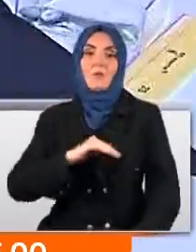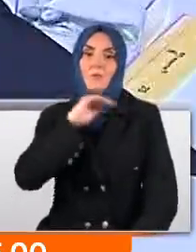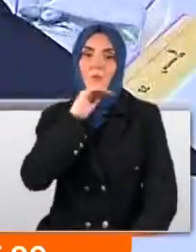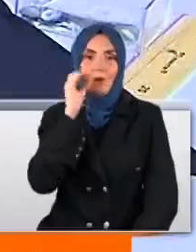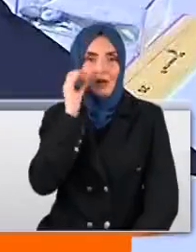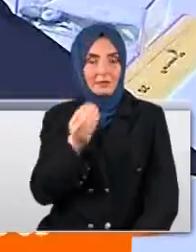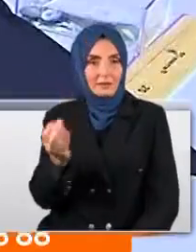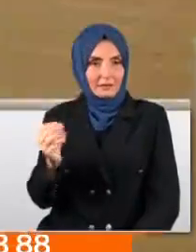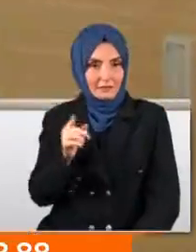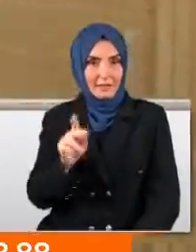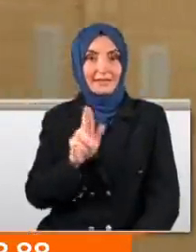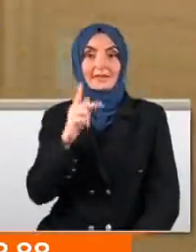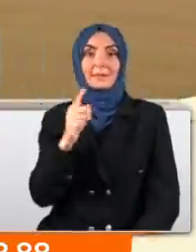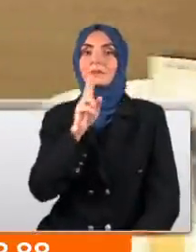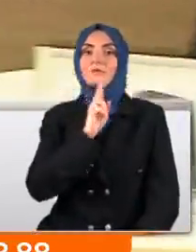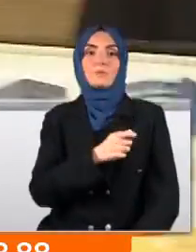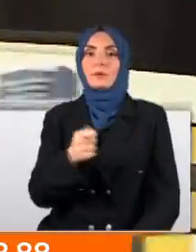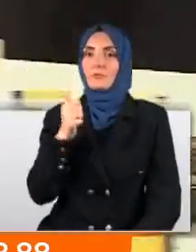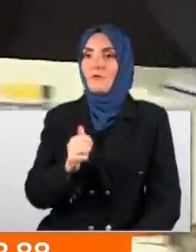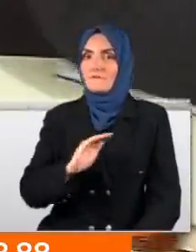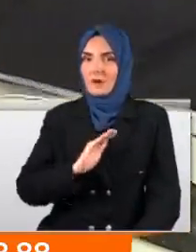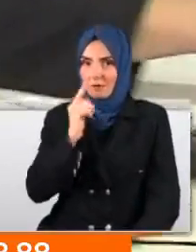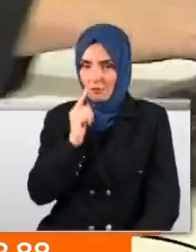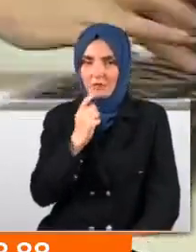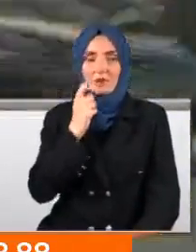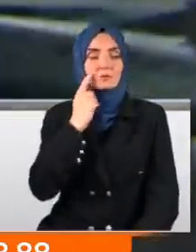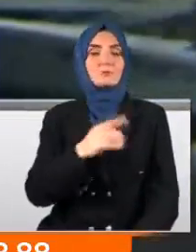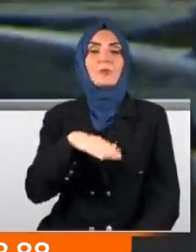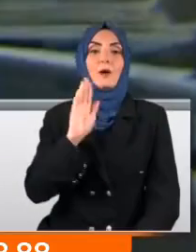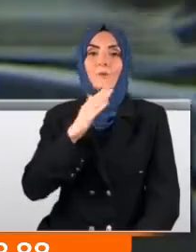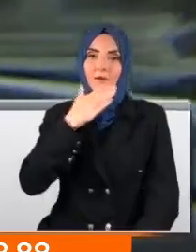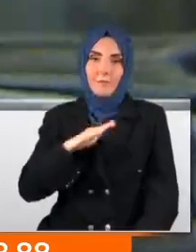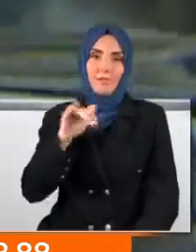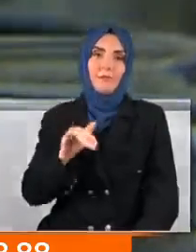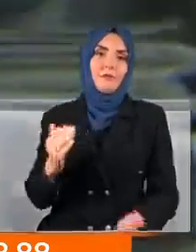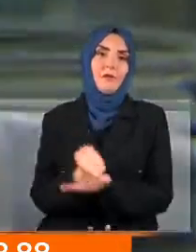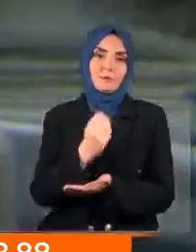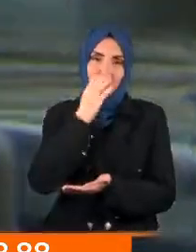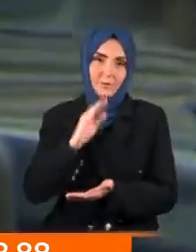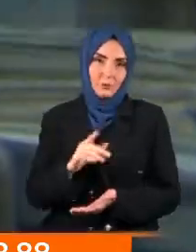7200 prim günü varsa yaş şartı aranmaksızın emekliliğe hak kazanmış olacak.